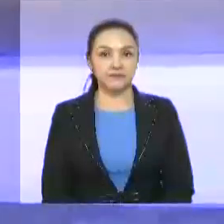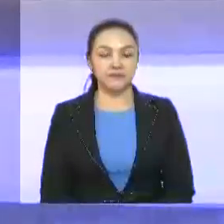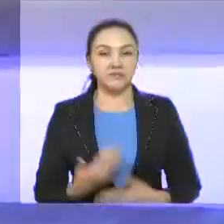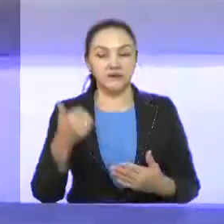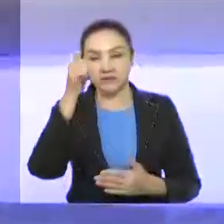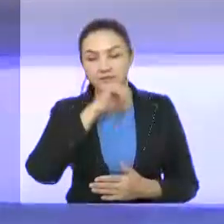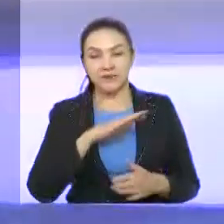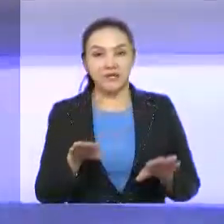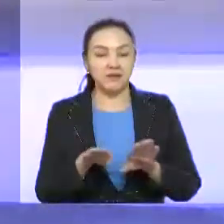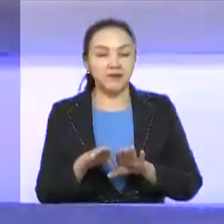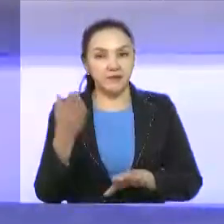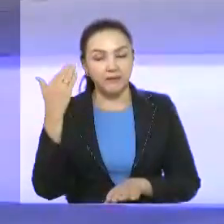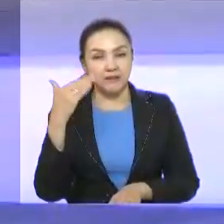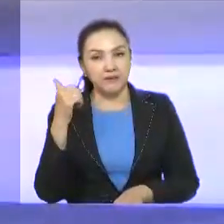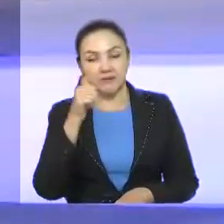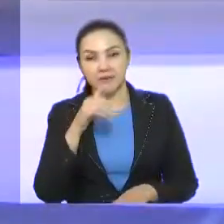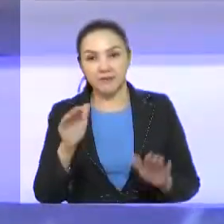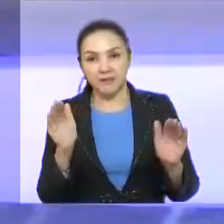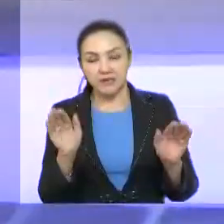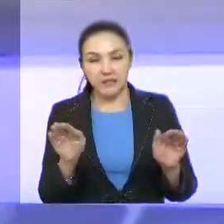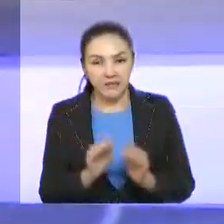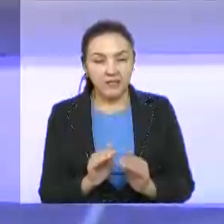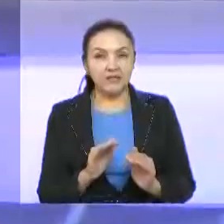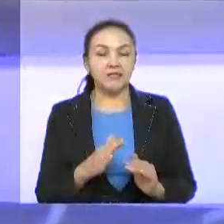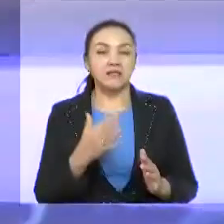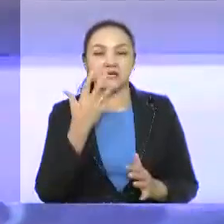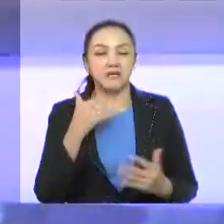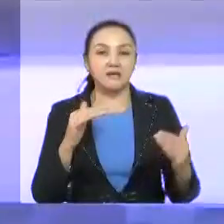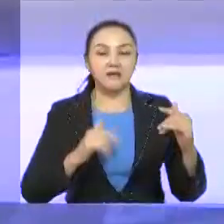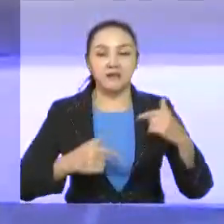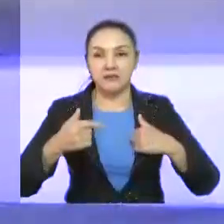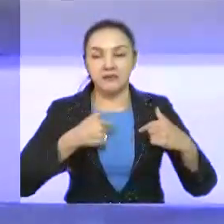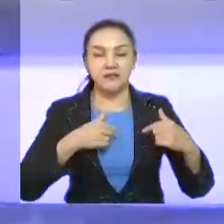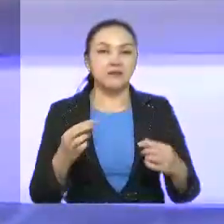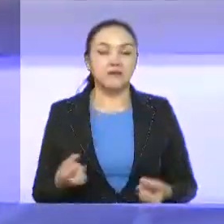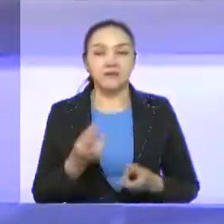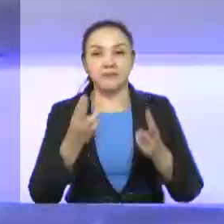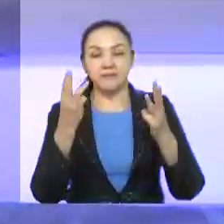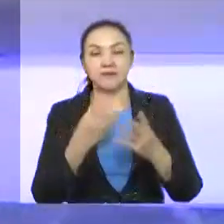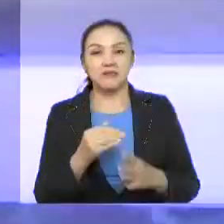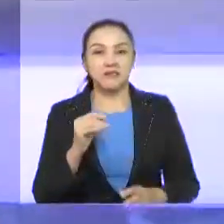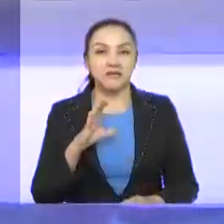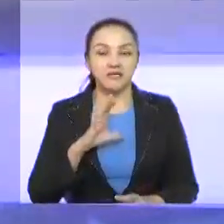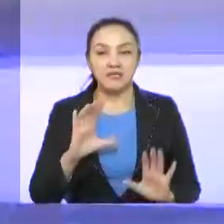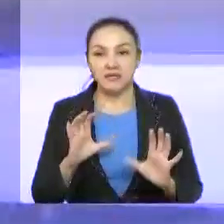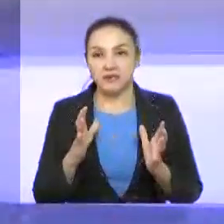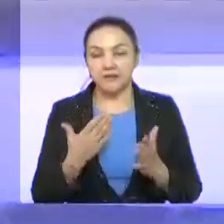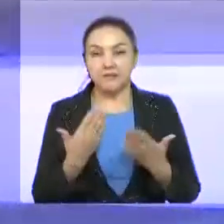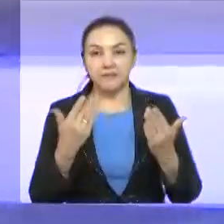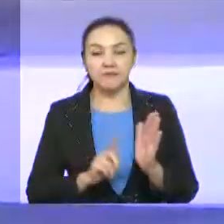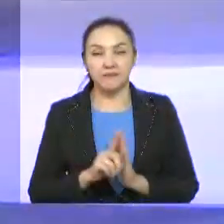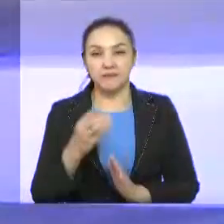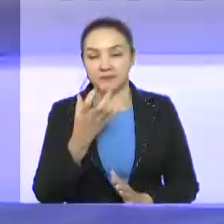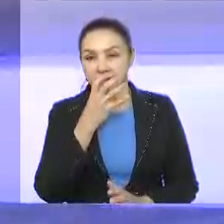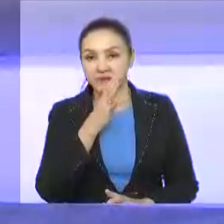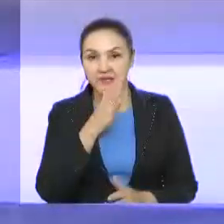В этом году по сравнению с прошлым годом заметно снизилось количество пострадавших от пожаров. Областной департамент по чрезвычайным ситуациям перед началом